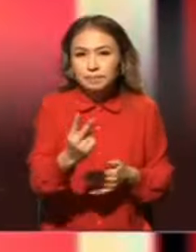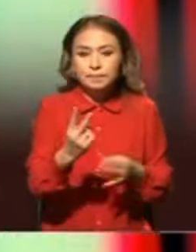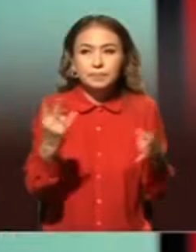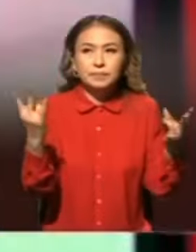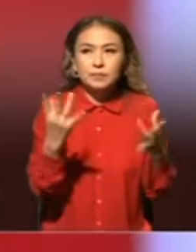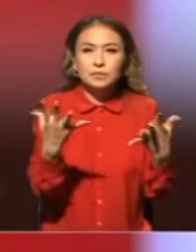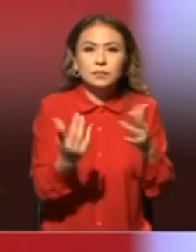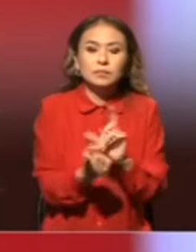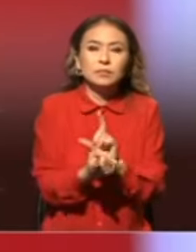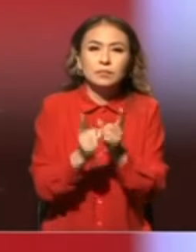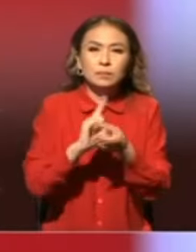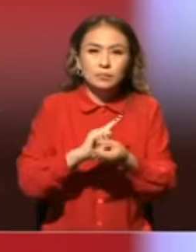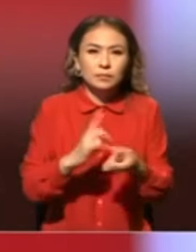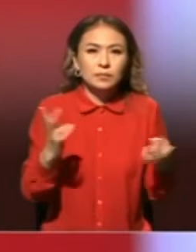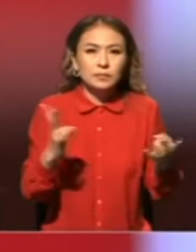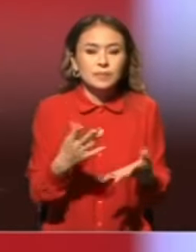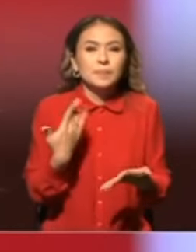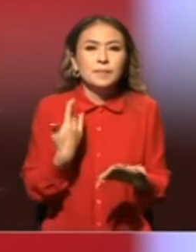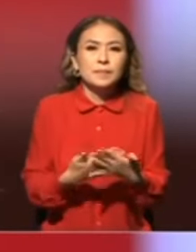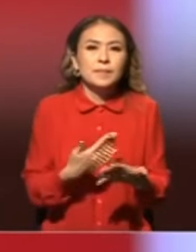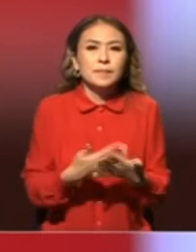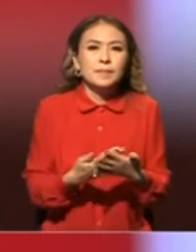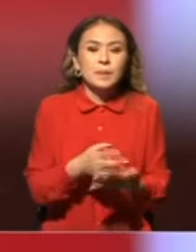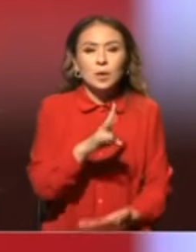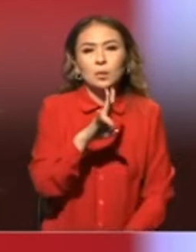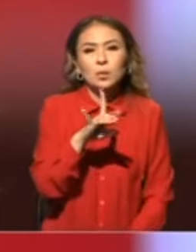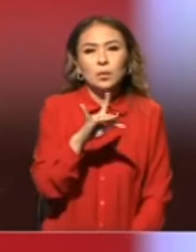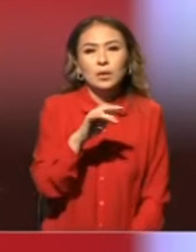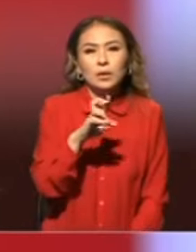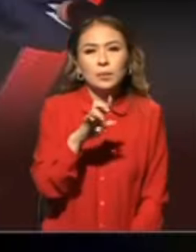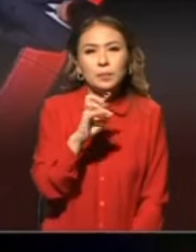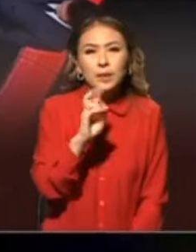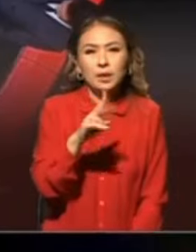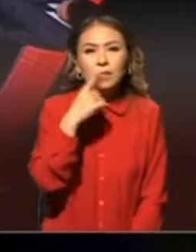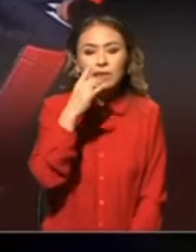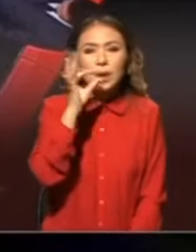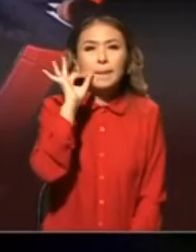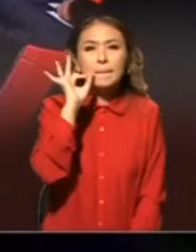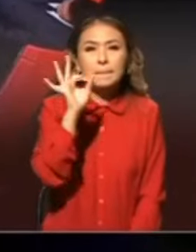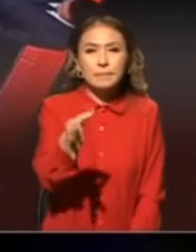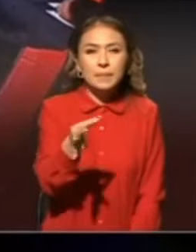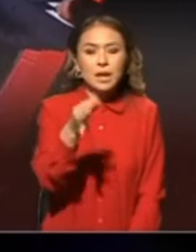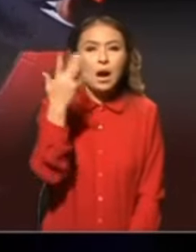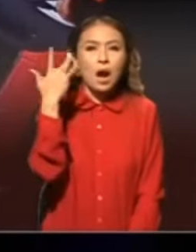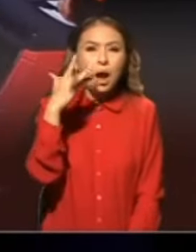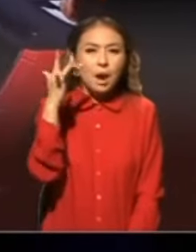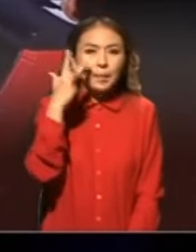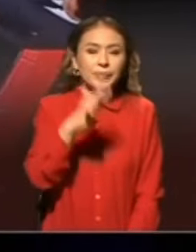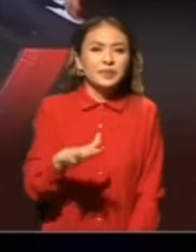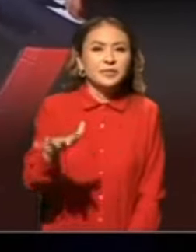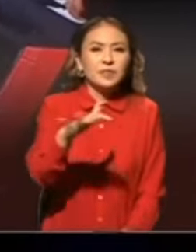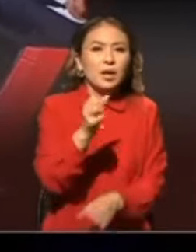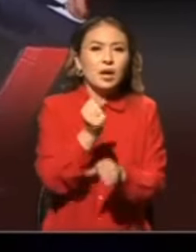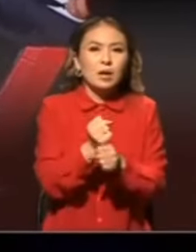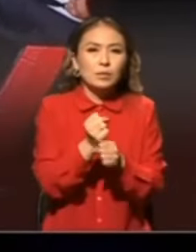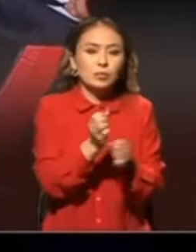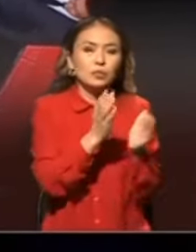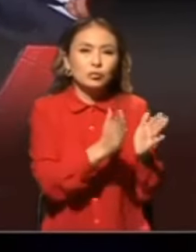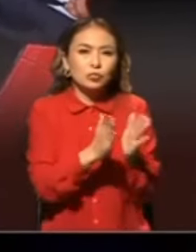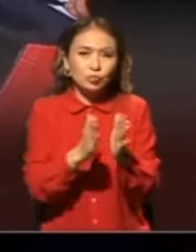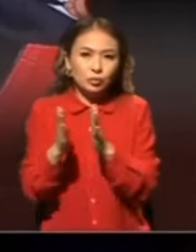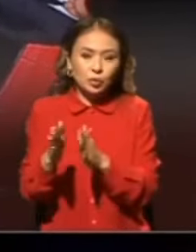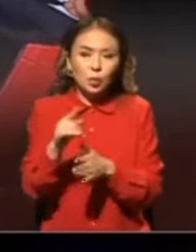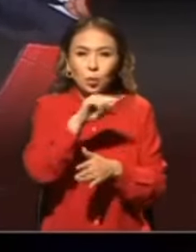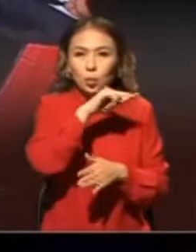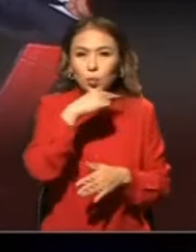Қалай өзгерту керек? Жаңағы Нұрлыбектің айтып отырғаны бәрі дұрыс, бірақ Америка Құрама Штаттарындағы қалыптасқан жағдай, мен оны